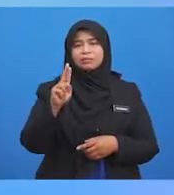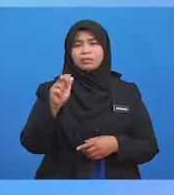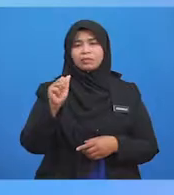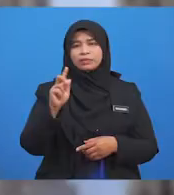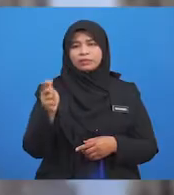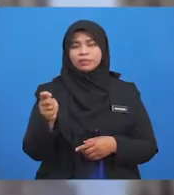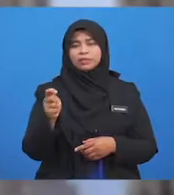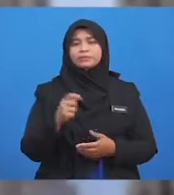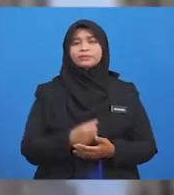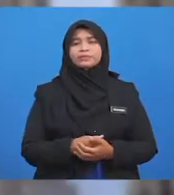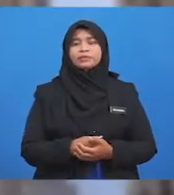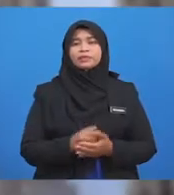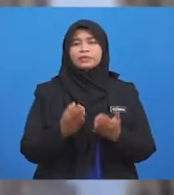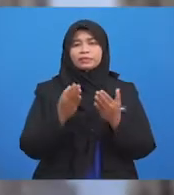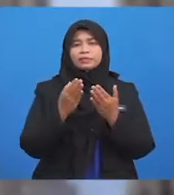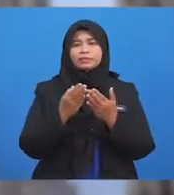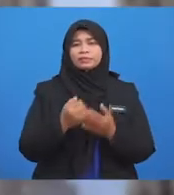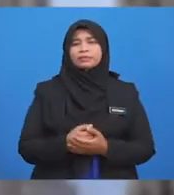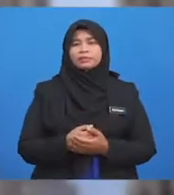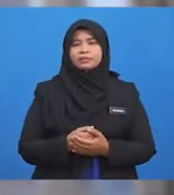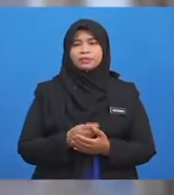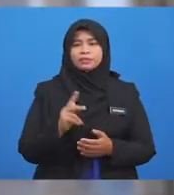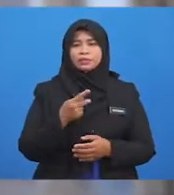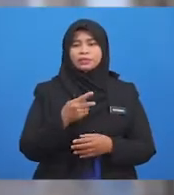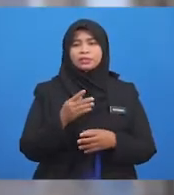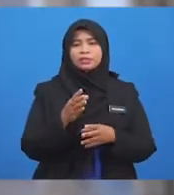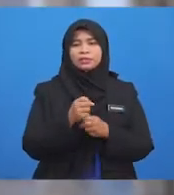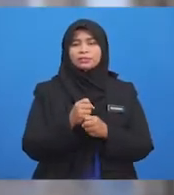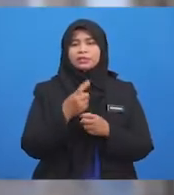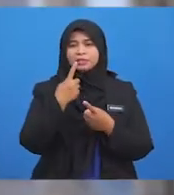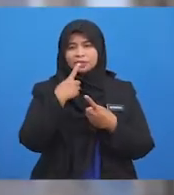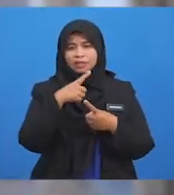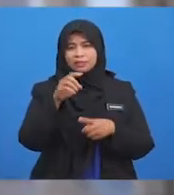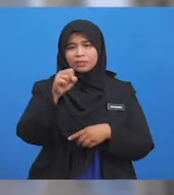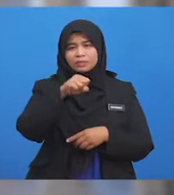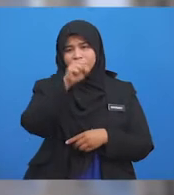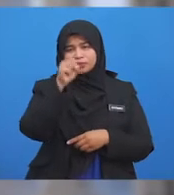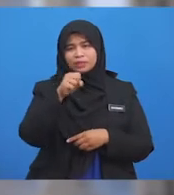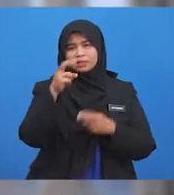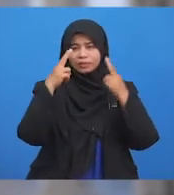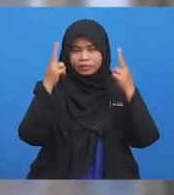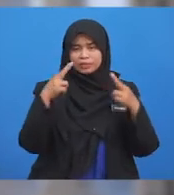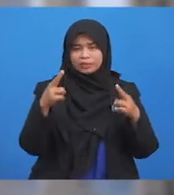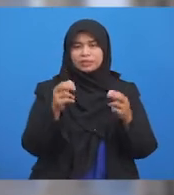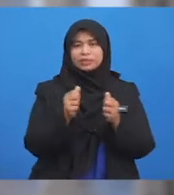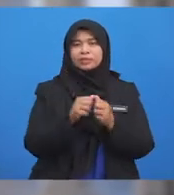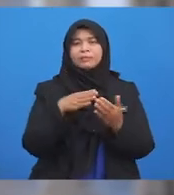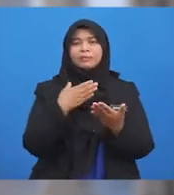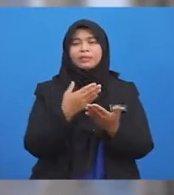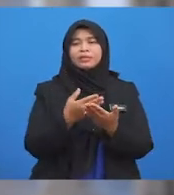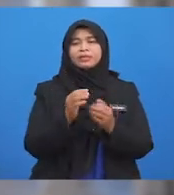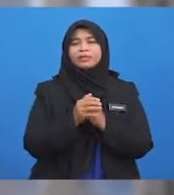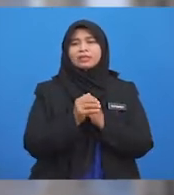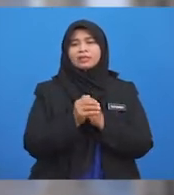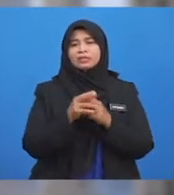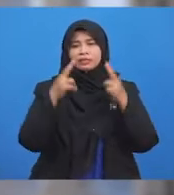Alhamdulillah Murid-murid Dapat Menjawab Soalan Ustazah Dengan Begitu Baik Sekali Syabas